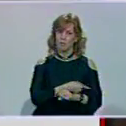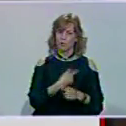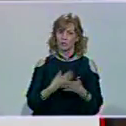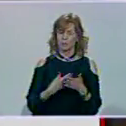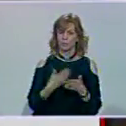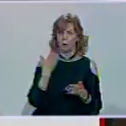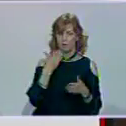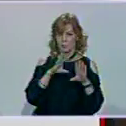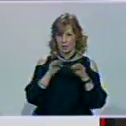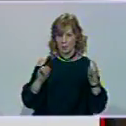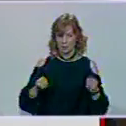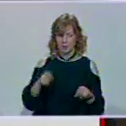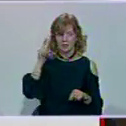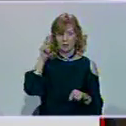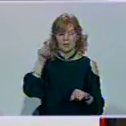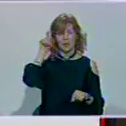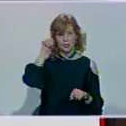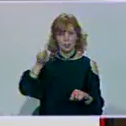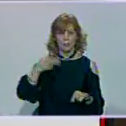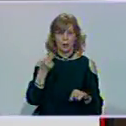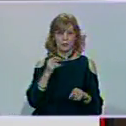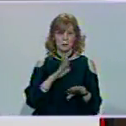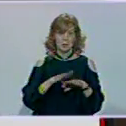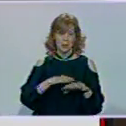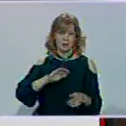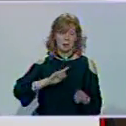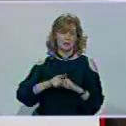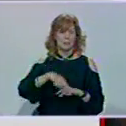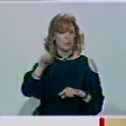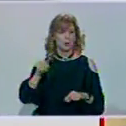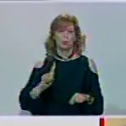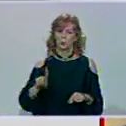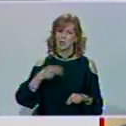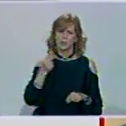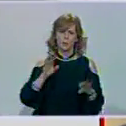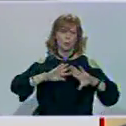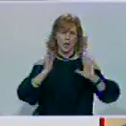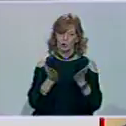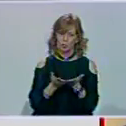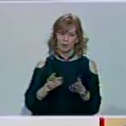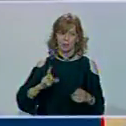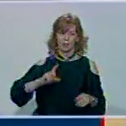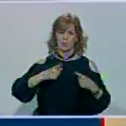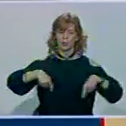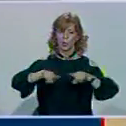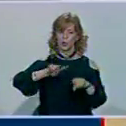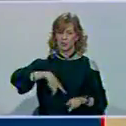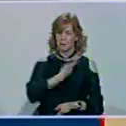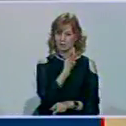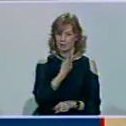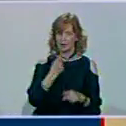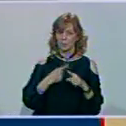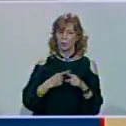pricepe și la alte materii sau numai pe matematică? Da, Dan este copilul bun la toate. Noi ne mândrim cu astfel de